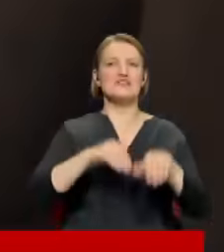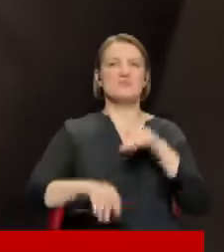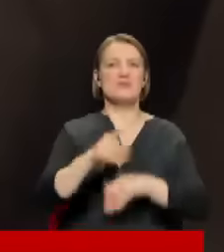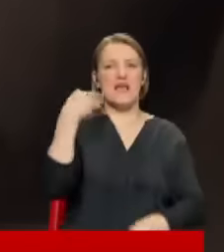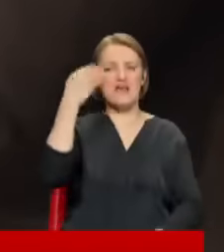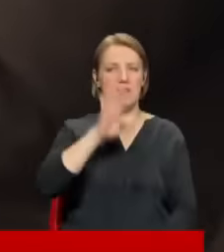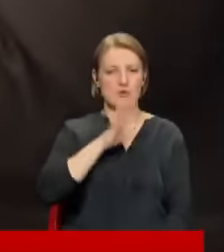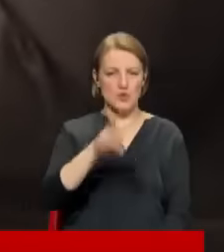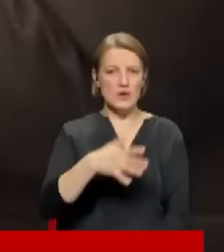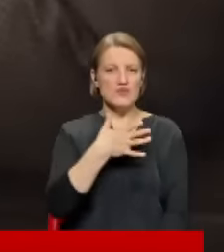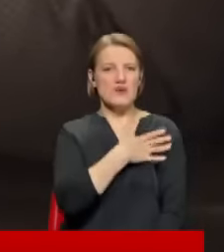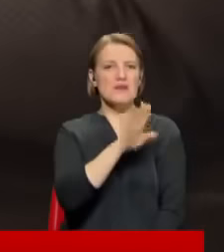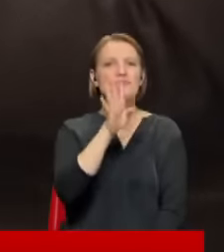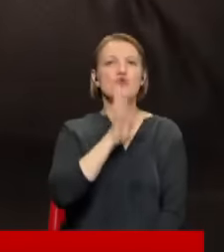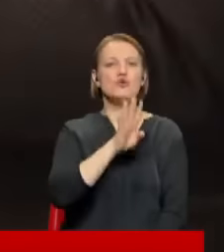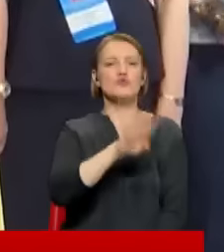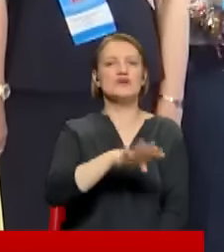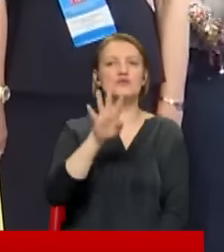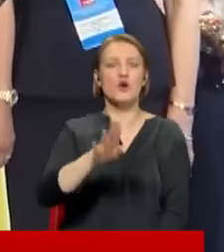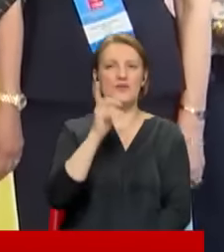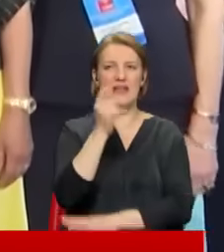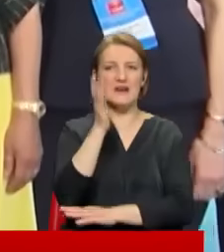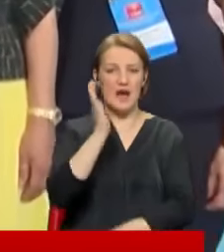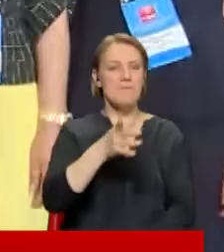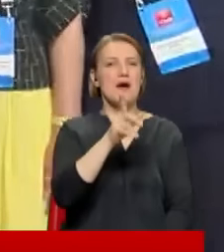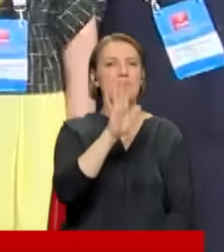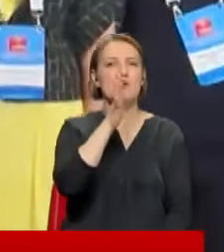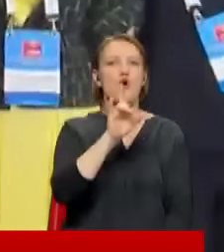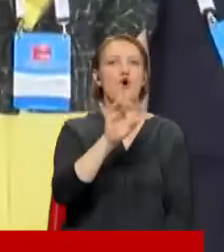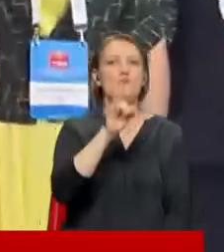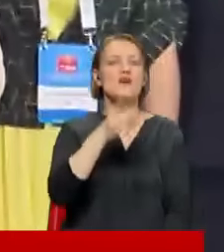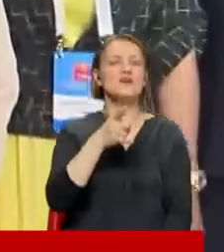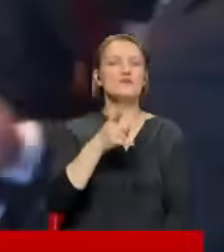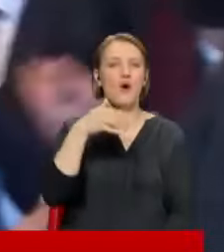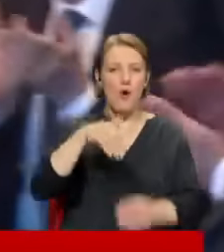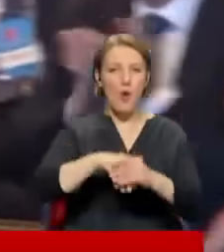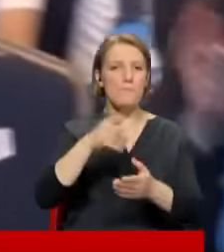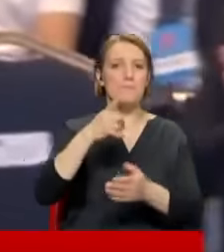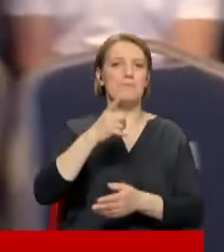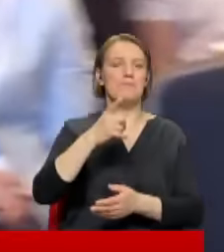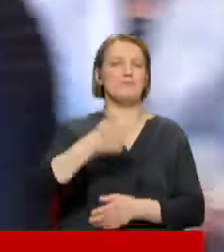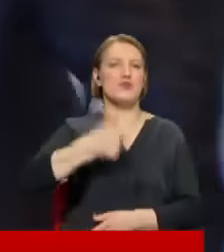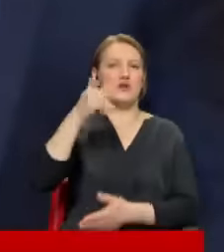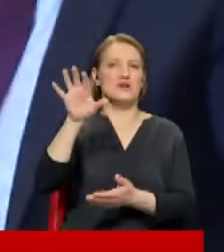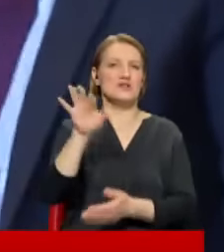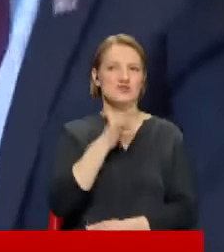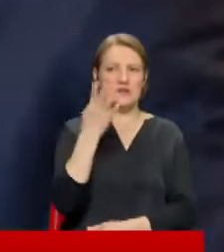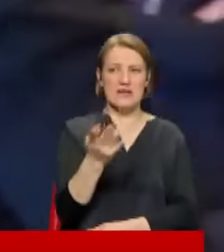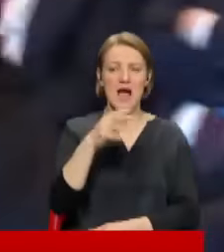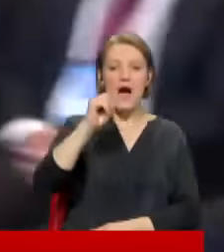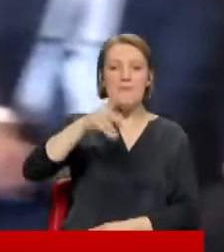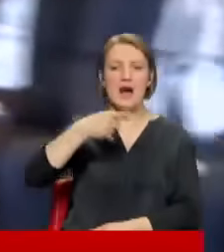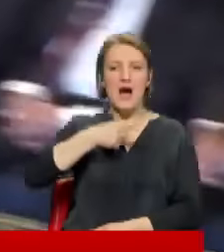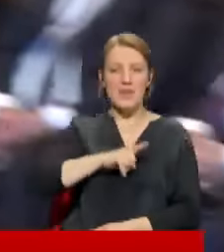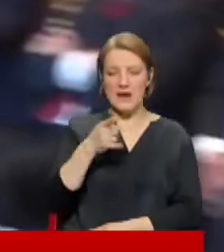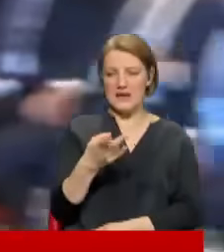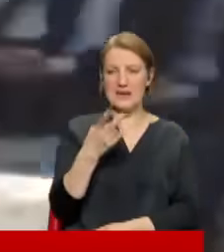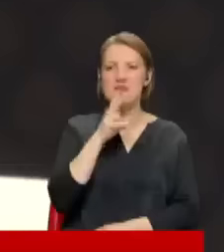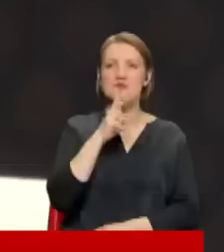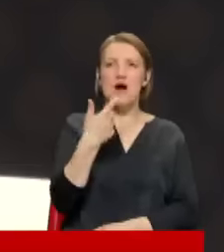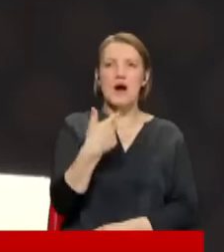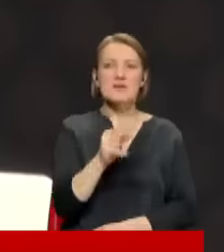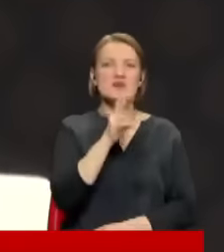İmamoğlu CHP'nin 444 delegesine rağmen 515 oyla başkan seçildi. AK Parti'nin adayı ise 260 AK Partili